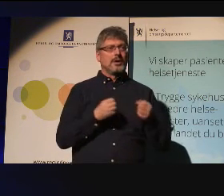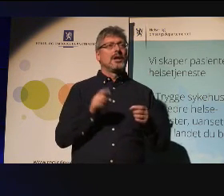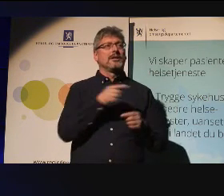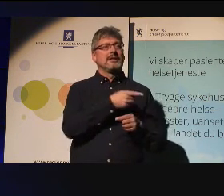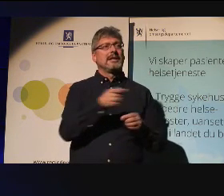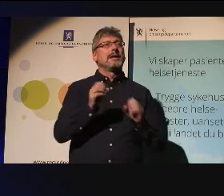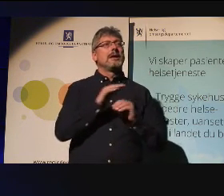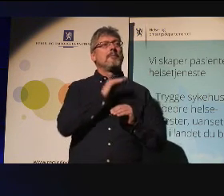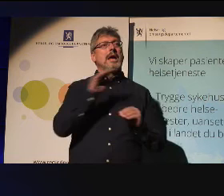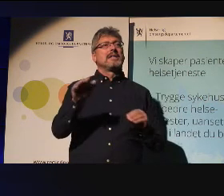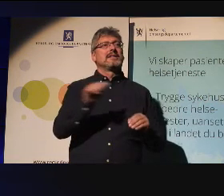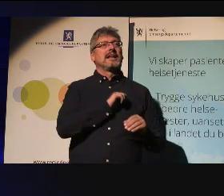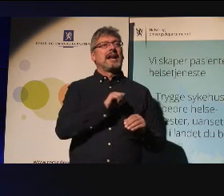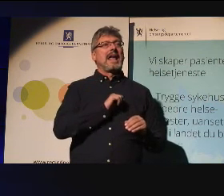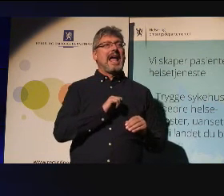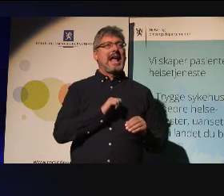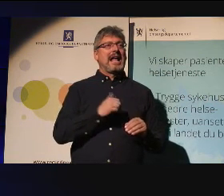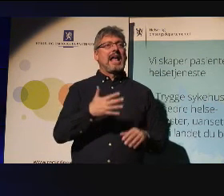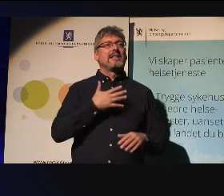liv.